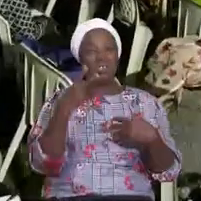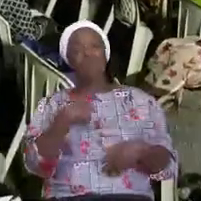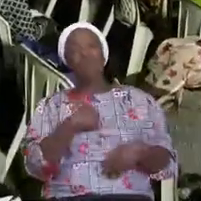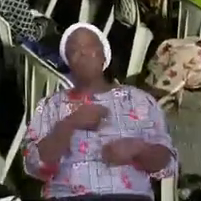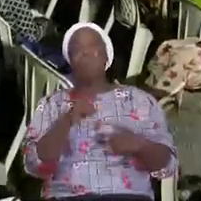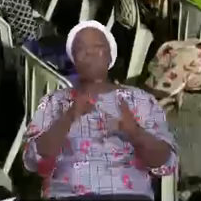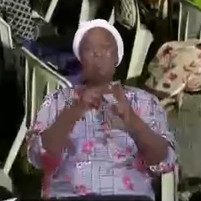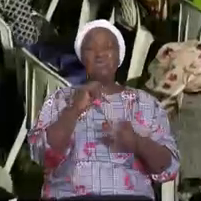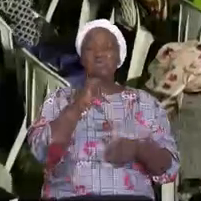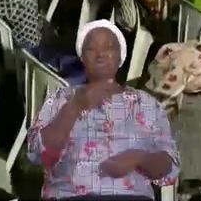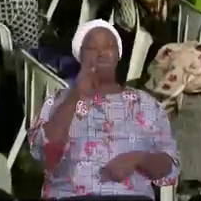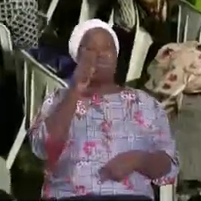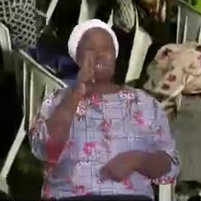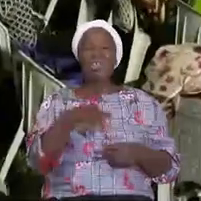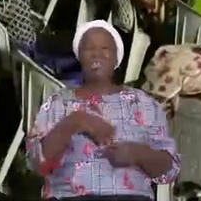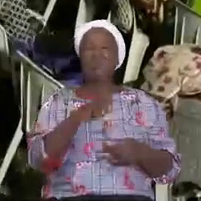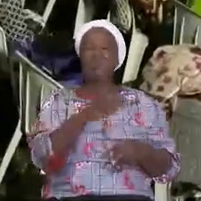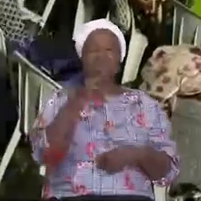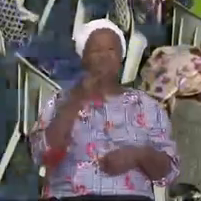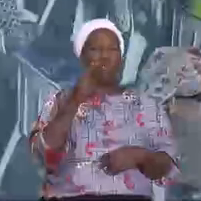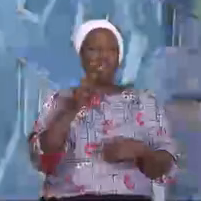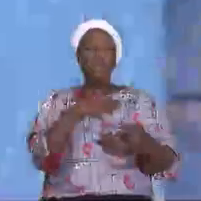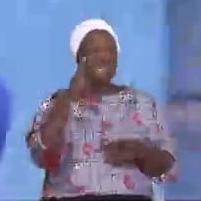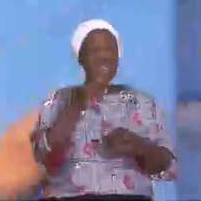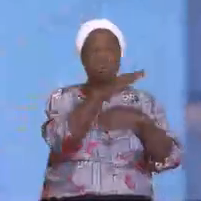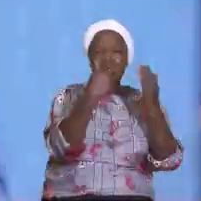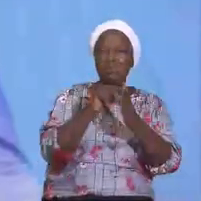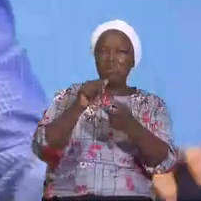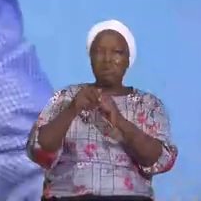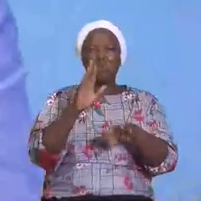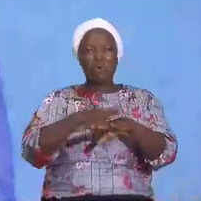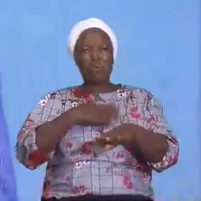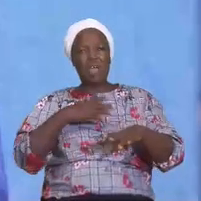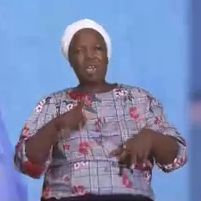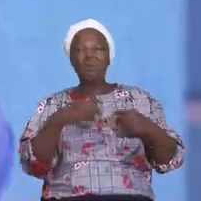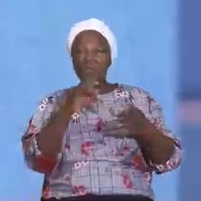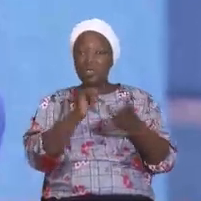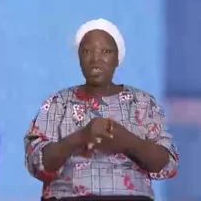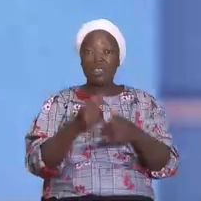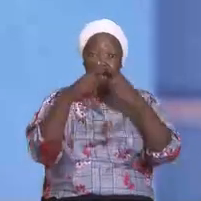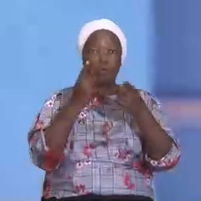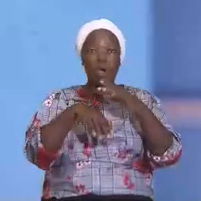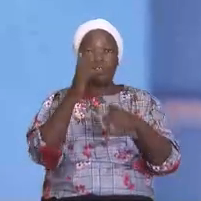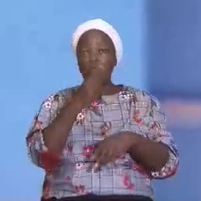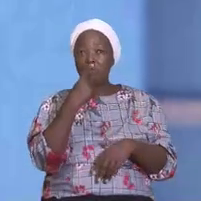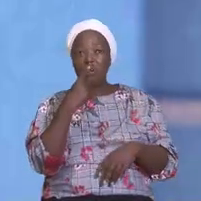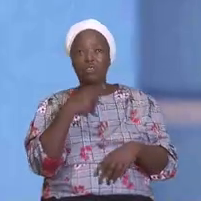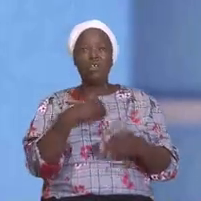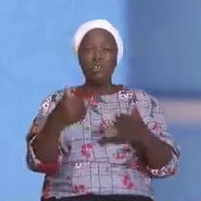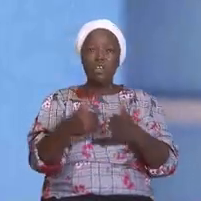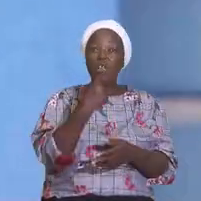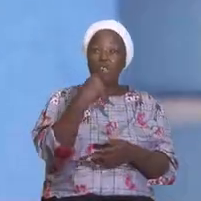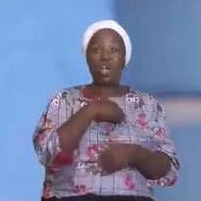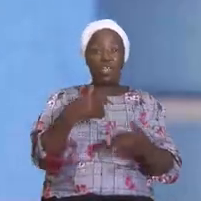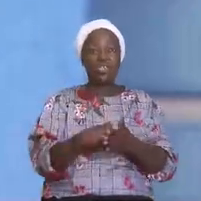ancienne langue. Il faut enlever ça. Oh, je suis toujours malheureux, je suis toujours malchanceux, les gens obtiennent, moi je n'obtiens rien. Ça, cette langue-là, il